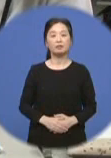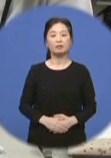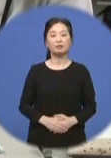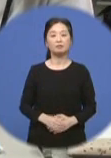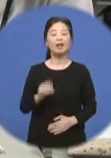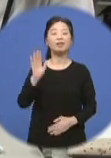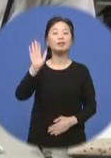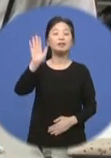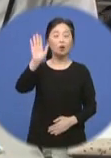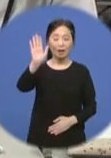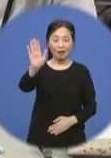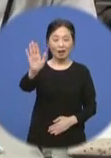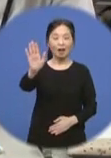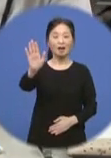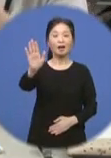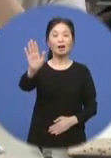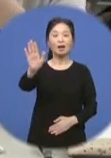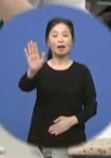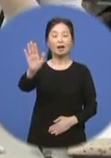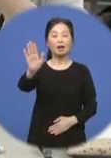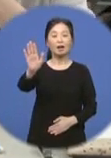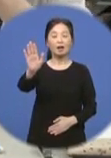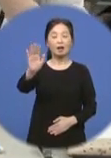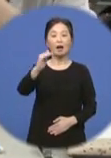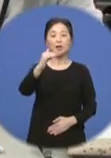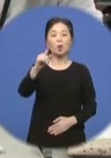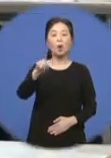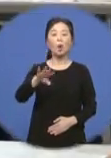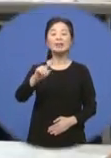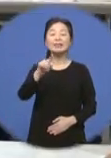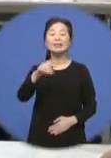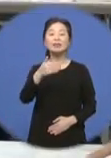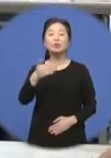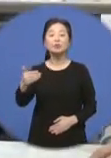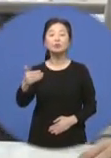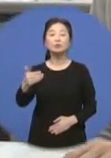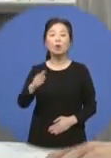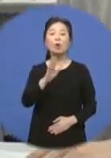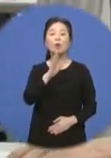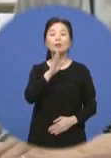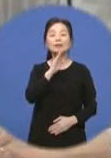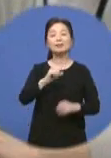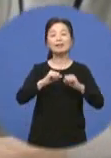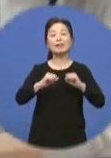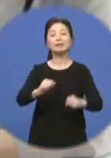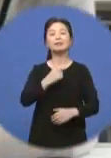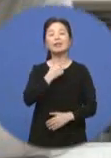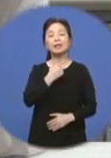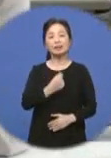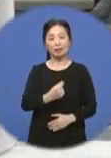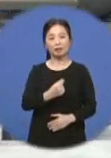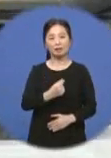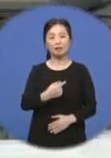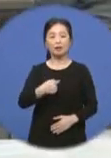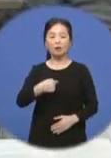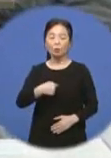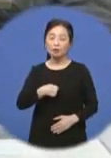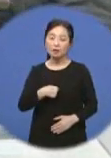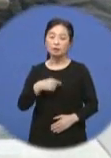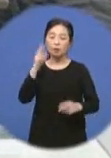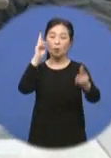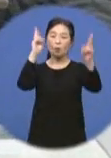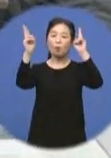今後ですね、コーチングを実践していきたいと思います。私が勤める会社